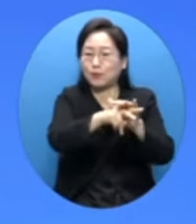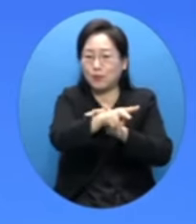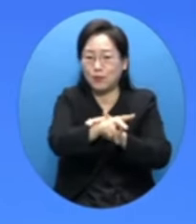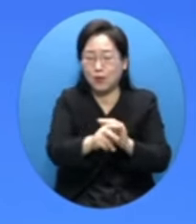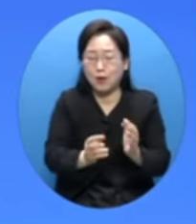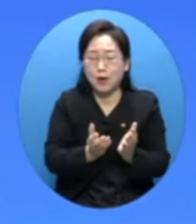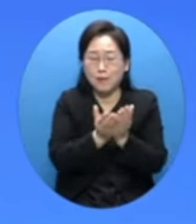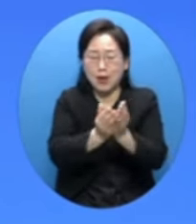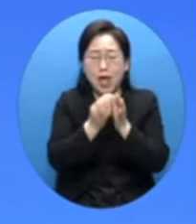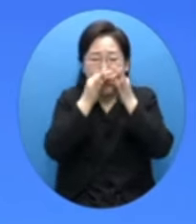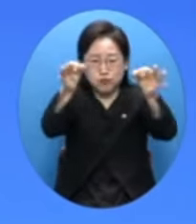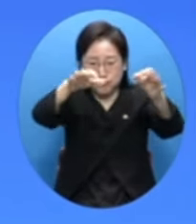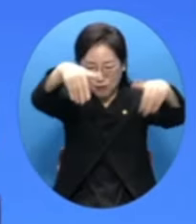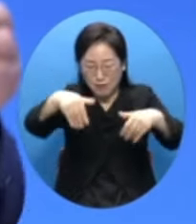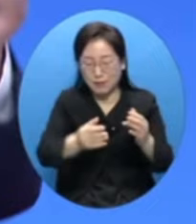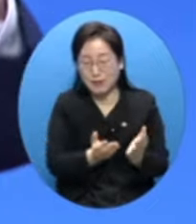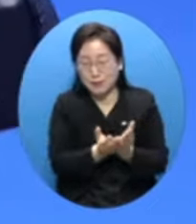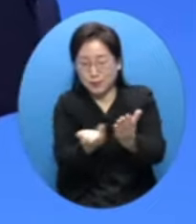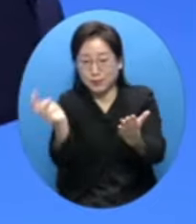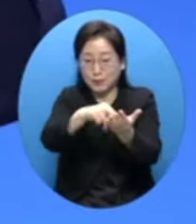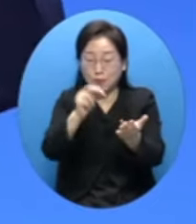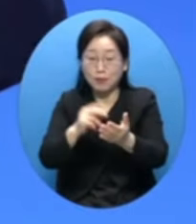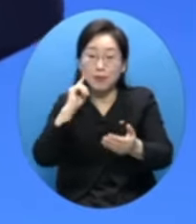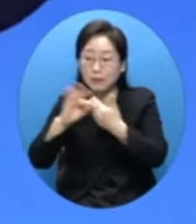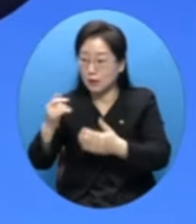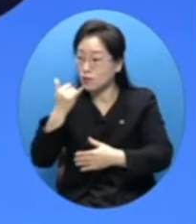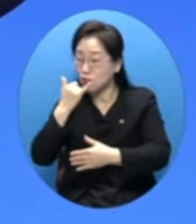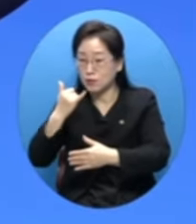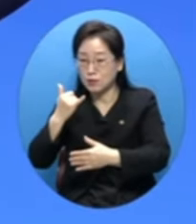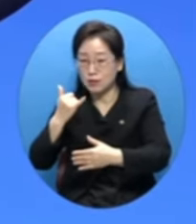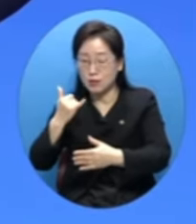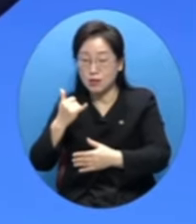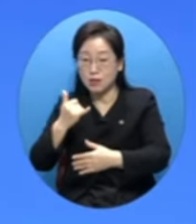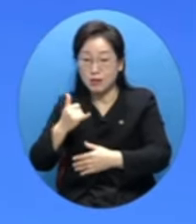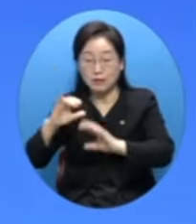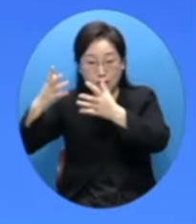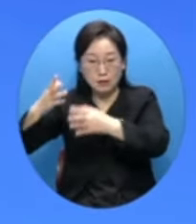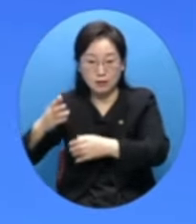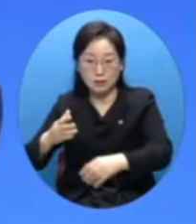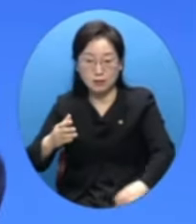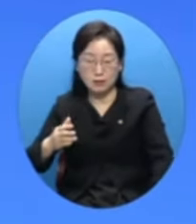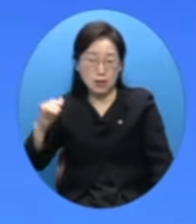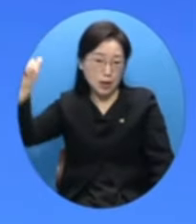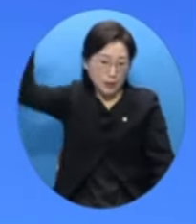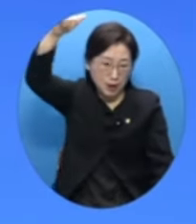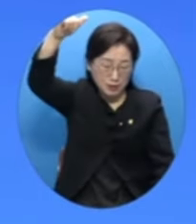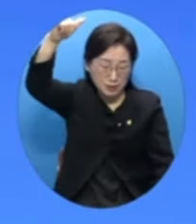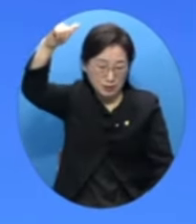철수를 하는데 만약 이때 독일 연합, 독일 군들의 비행기들이 가서 이 전투기들이